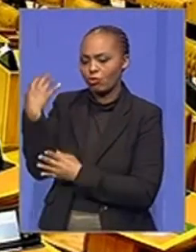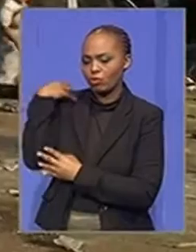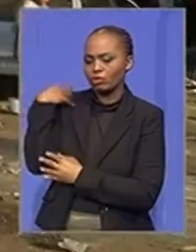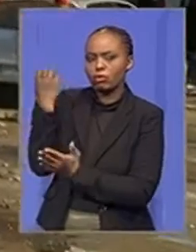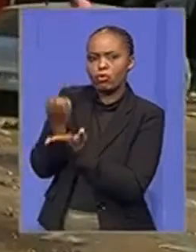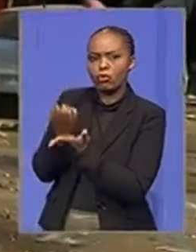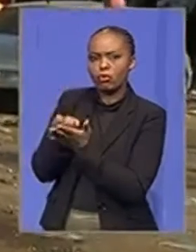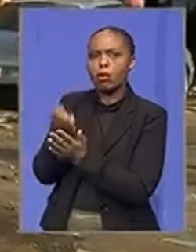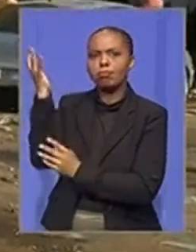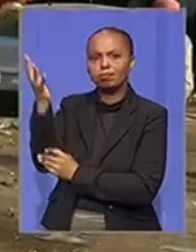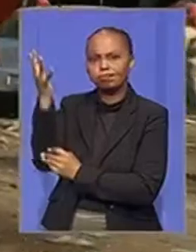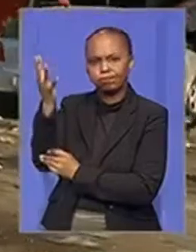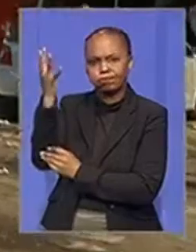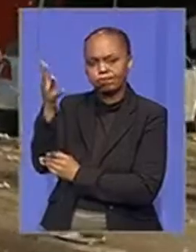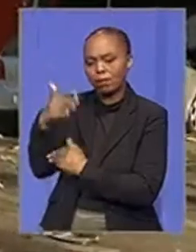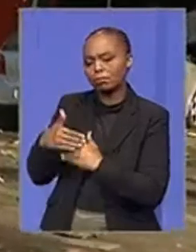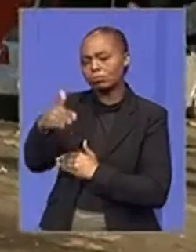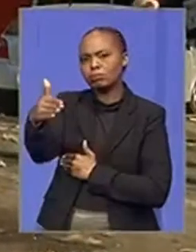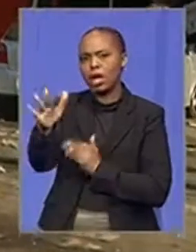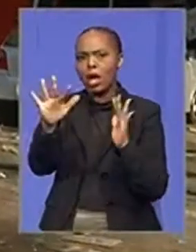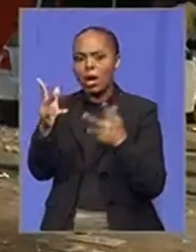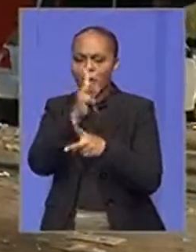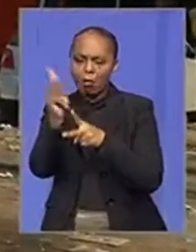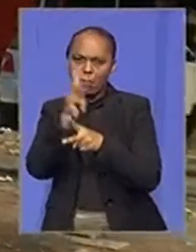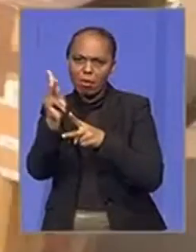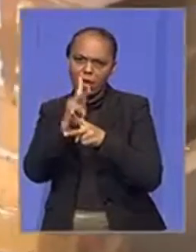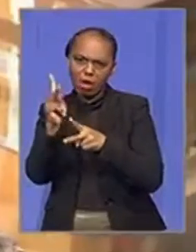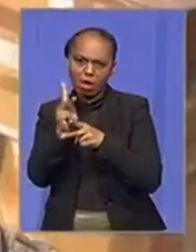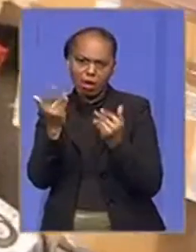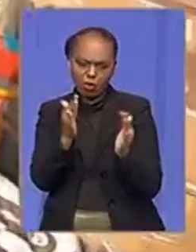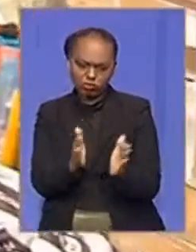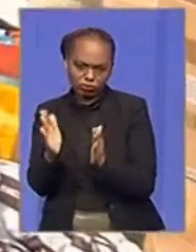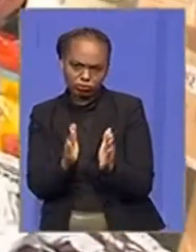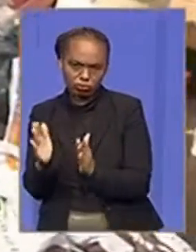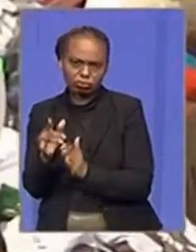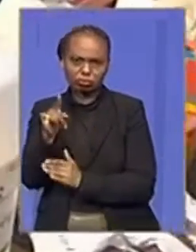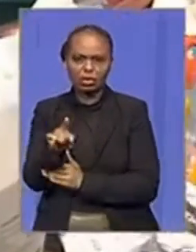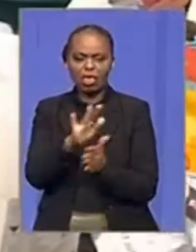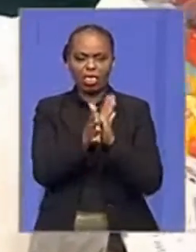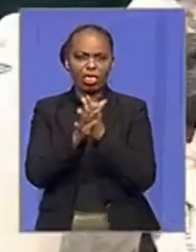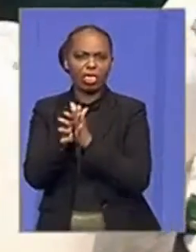pegelo tebang le mokgwa yo o tlo tsenngwang tirisong wa go ema nokeng madirelo a amegileng.